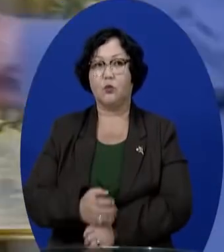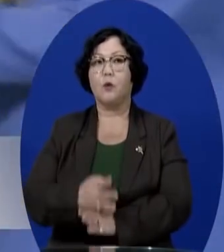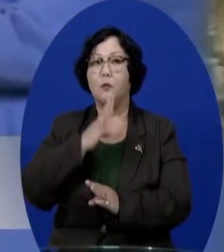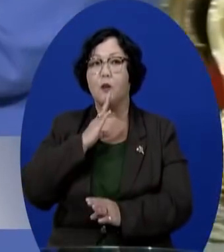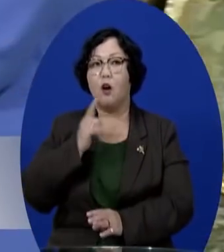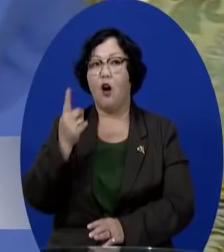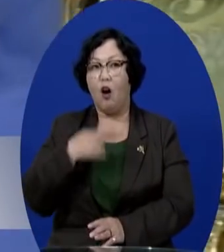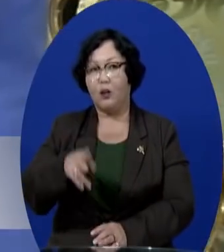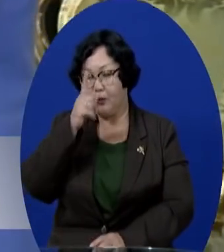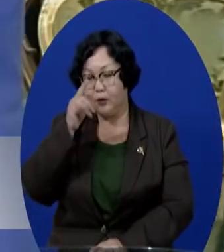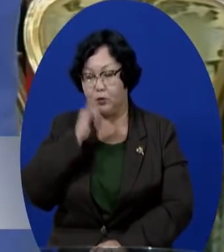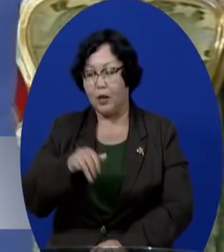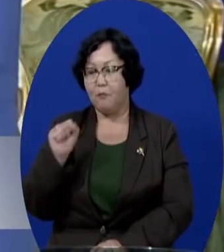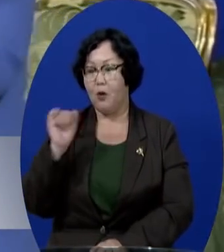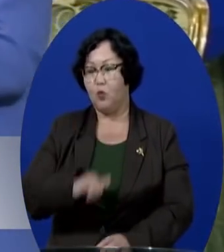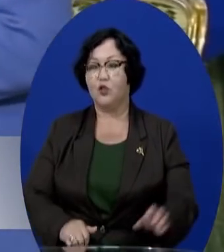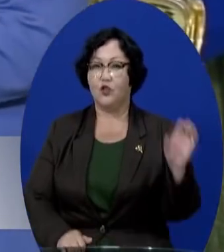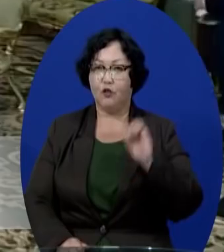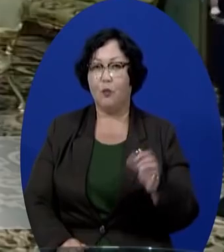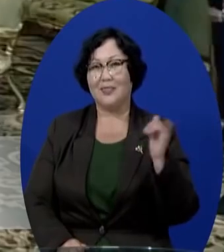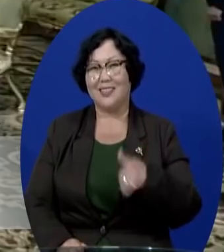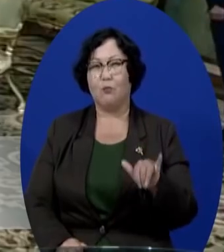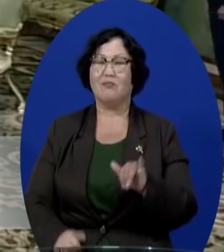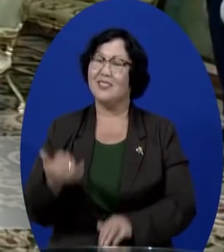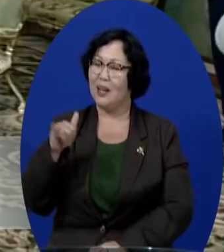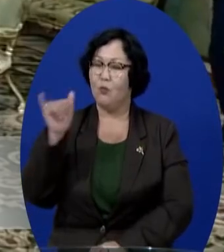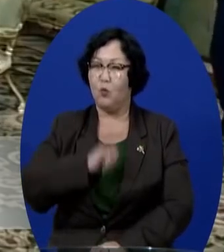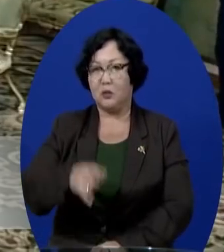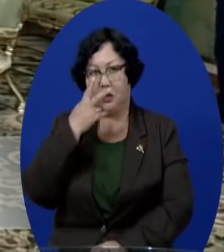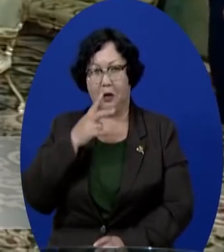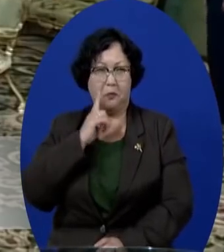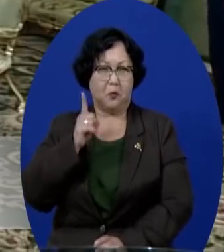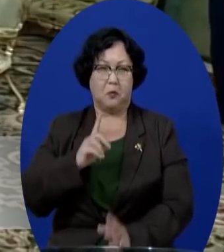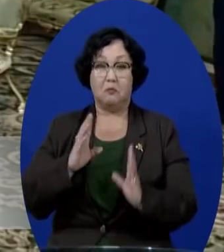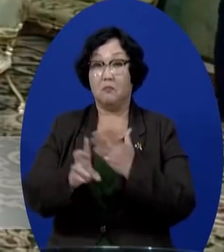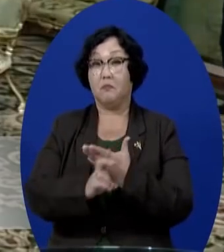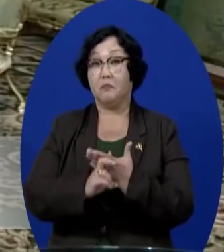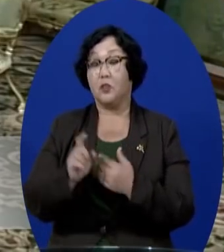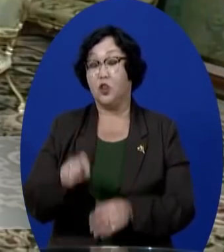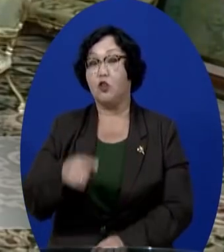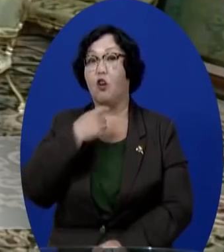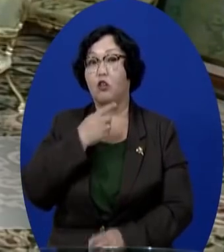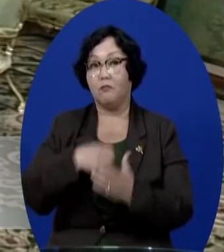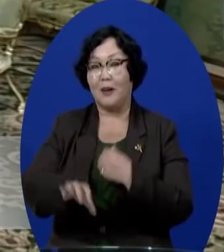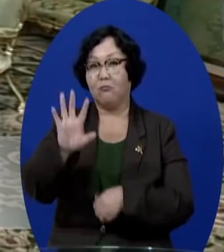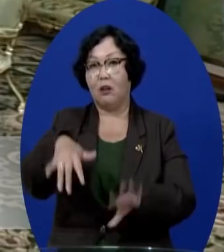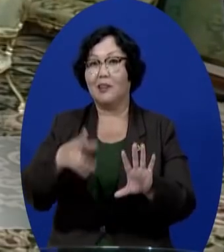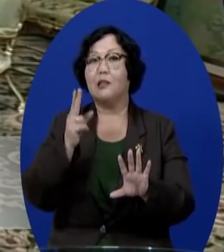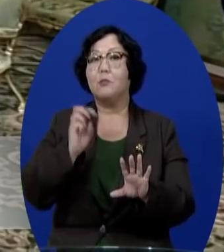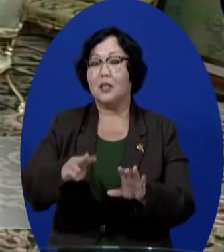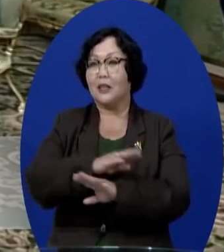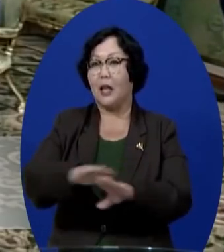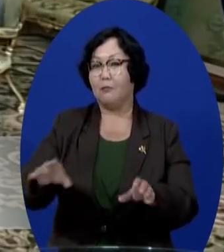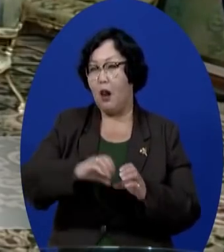хойд урсгал хоёр төсөл Америк болон Европын зарим орнуудын дургүйцэл болгоомжлыг төрүүлээд байгаа юм аа. Одоо уг хоолойг 15 км газарт